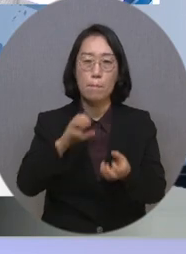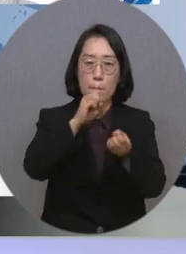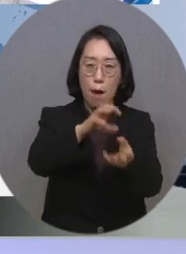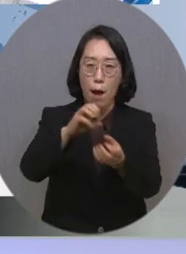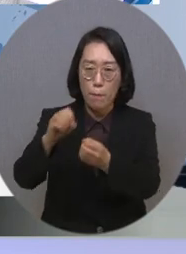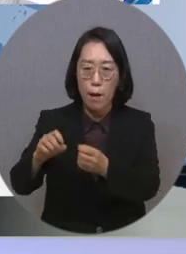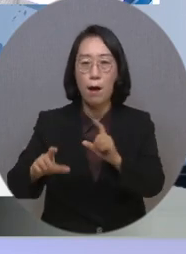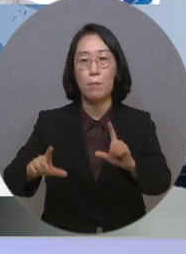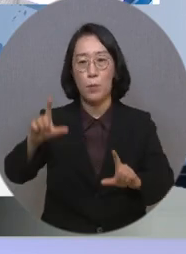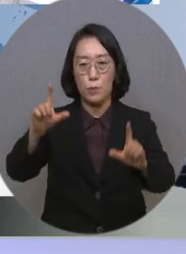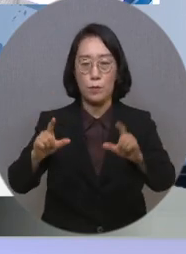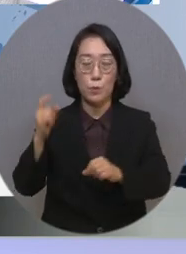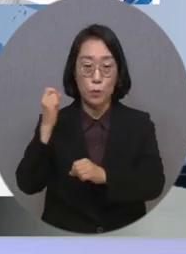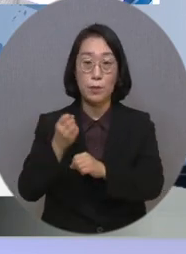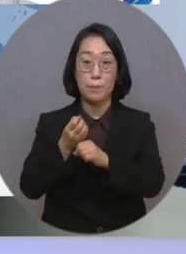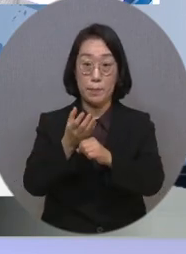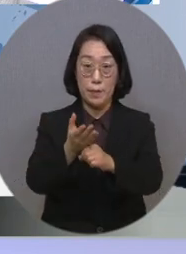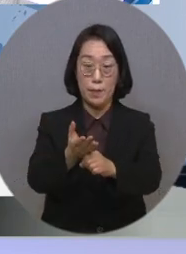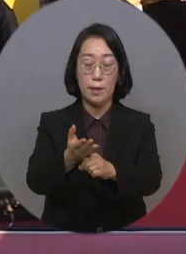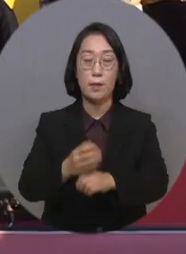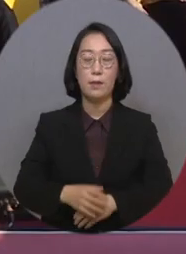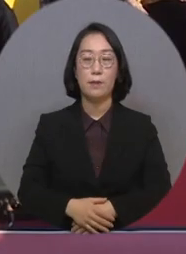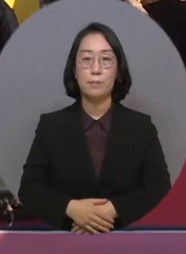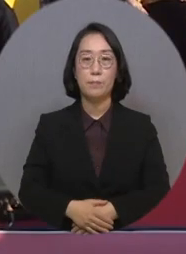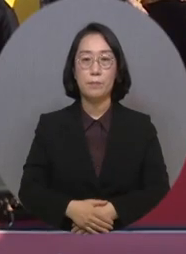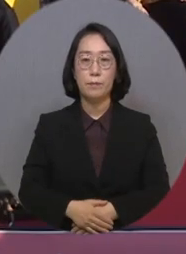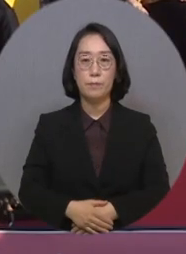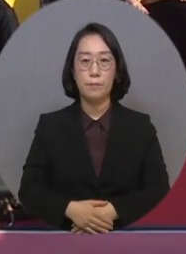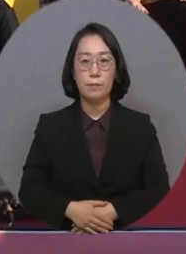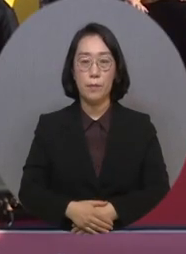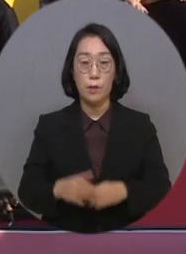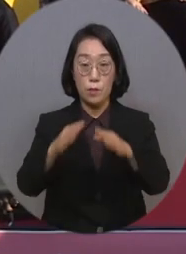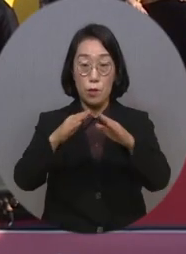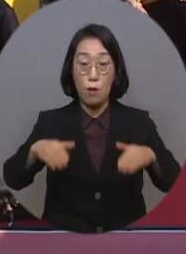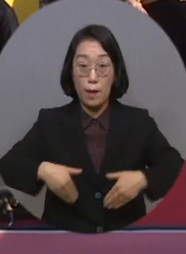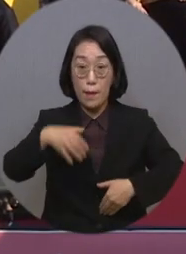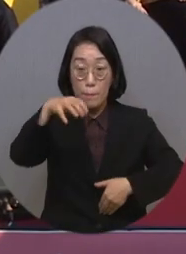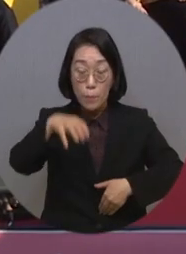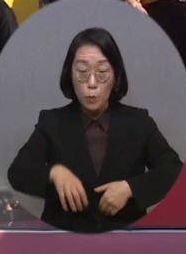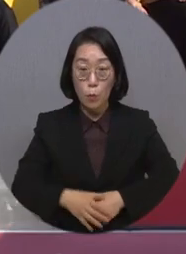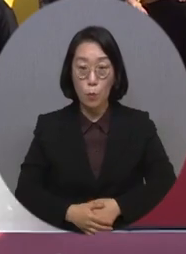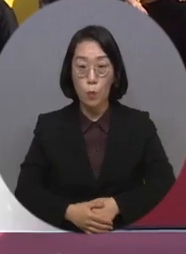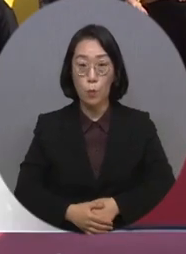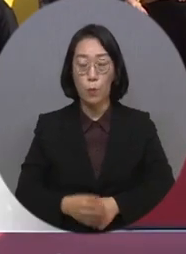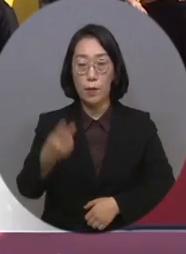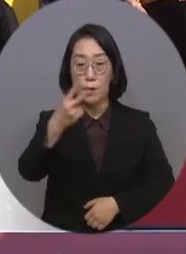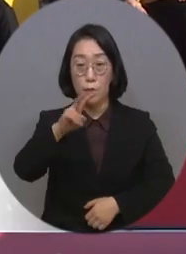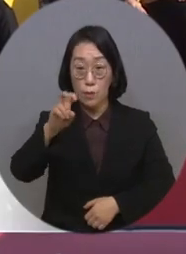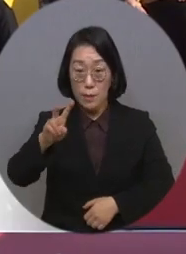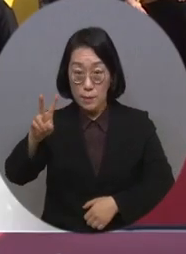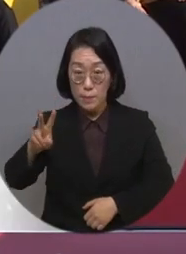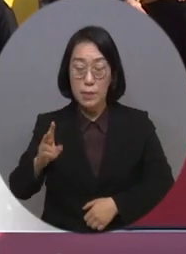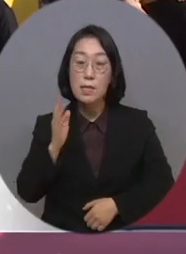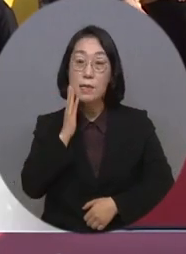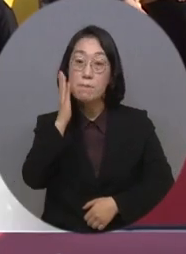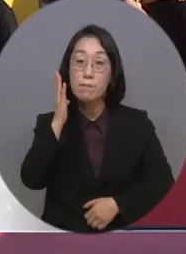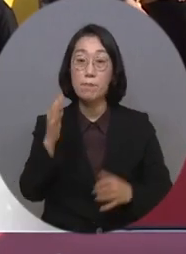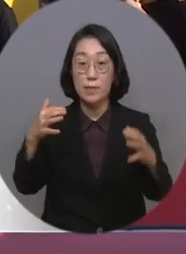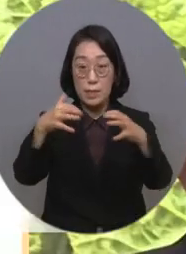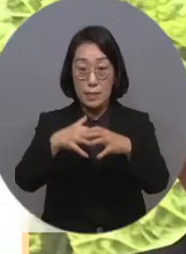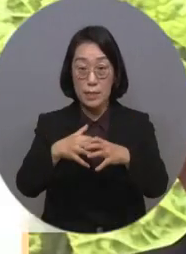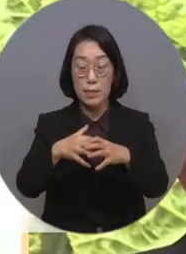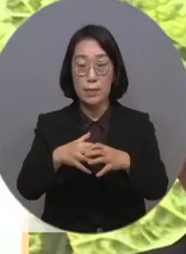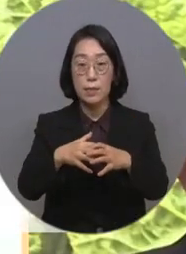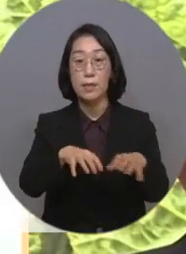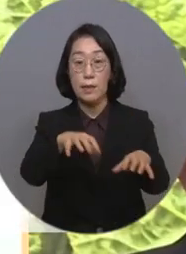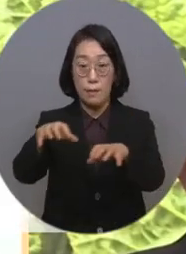가졌습니다. 김정현 기자입니다. 전남도는 지난 7일 2022 사랑의 김장김치 나누기 행사를